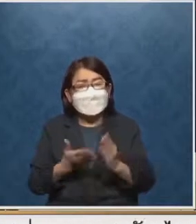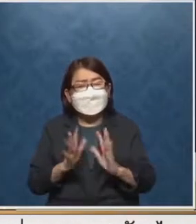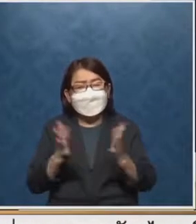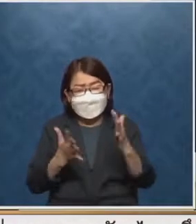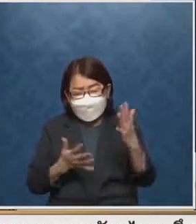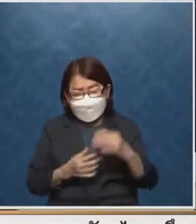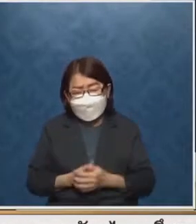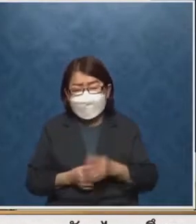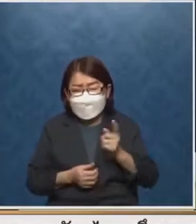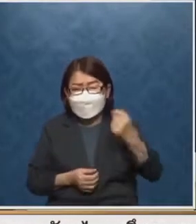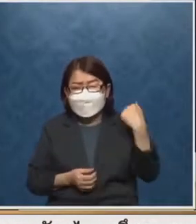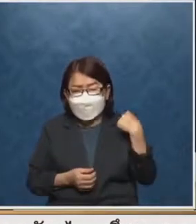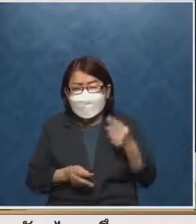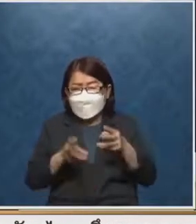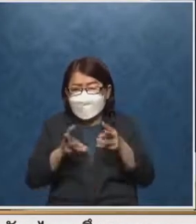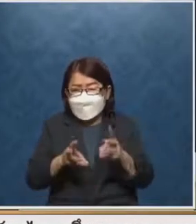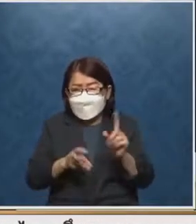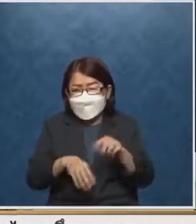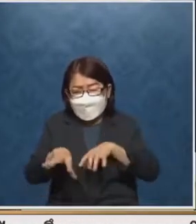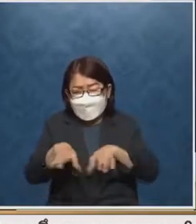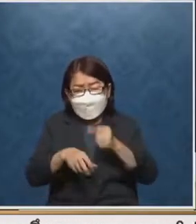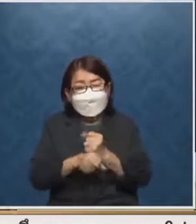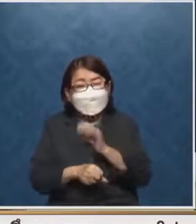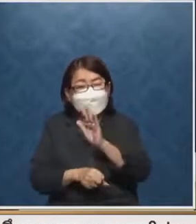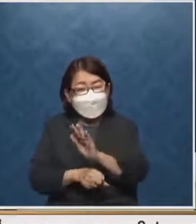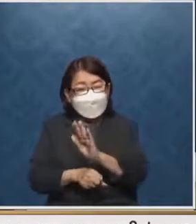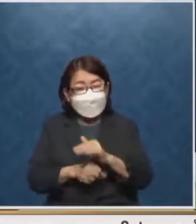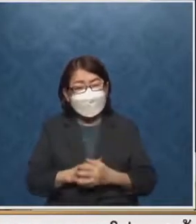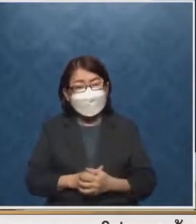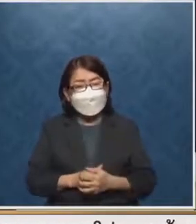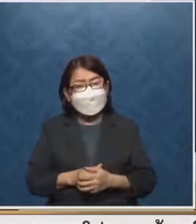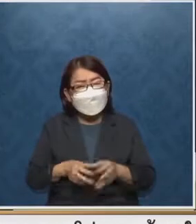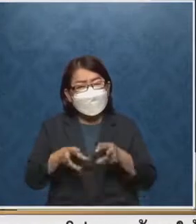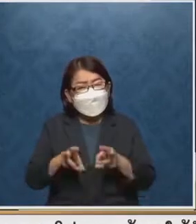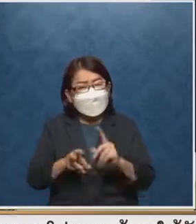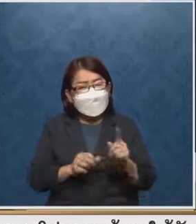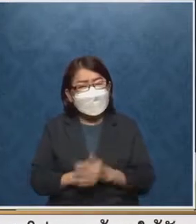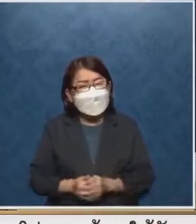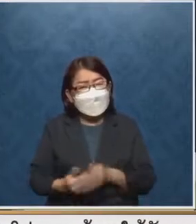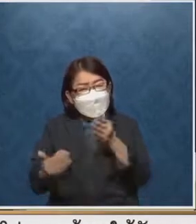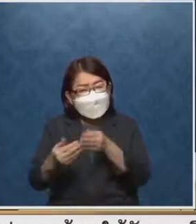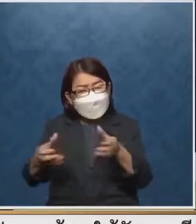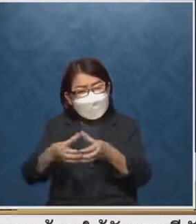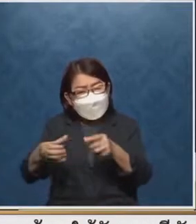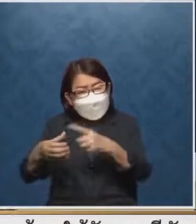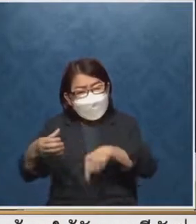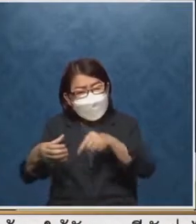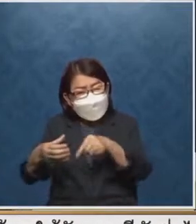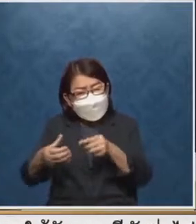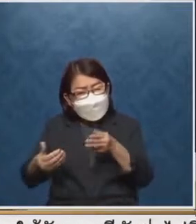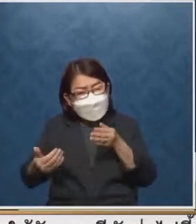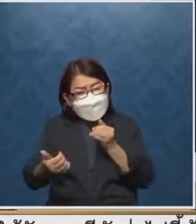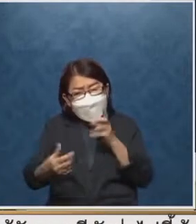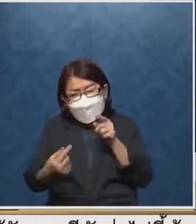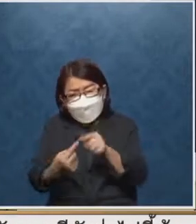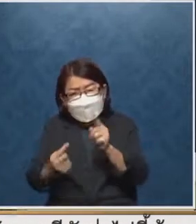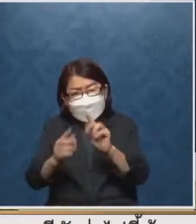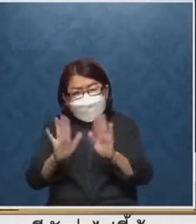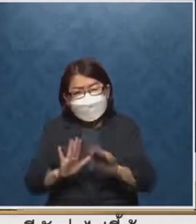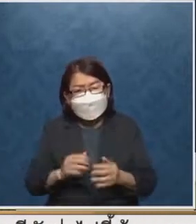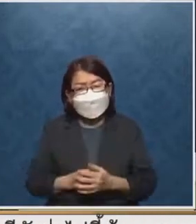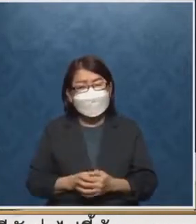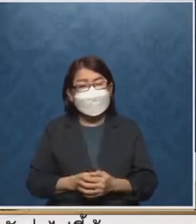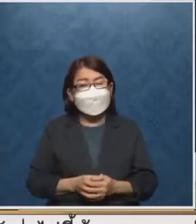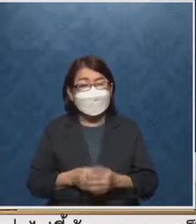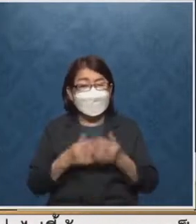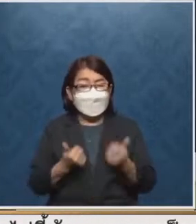องมีวิธีนะครับในการบริหารจัดการในการเข้าถึงกลุ่มเป้าหมายแล้ววันนี้เนี่ยมัน